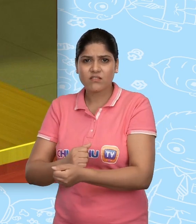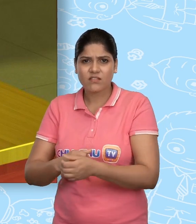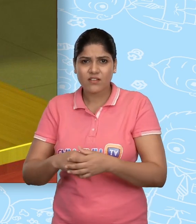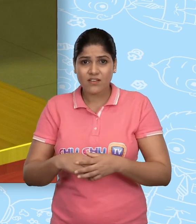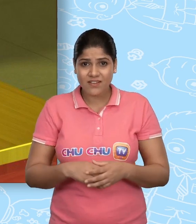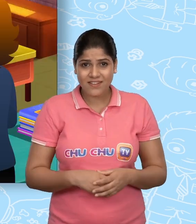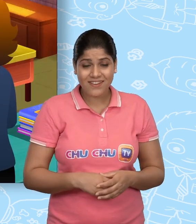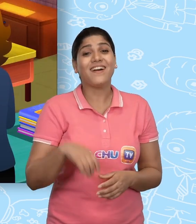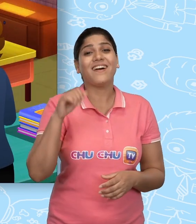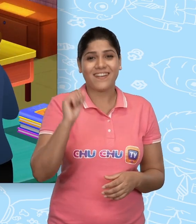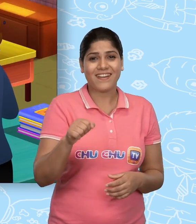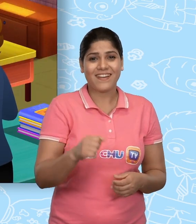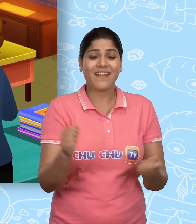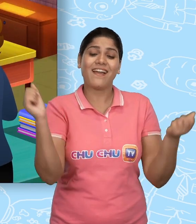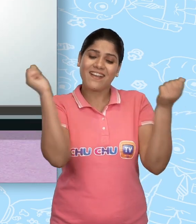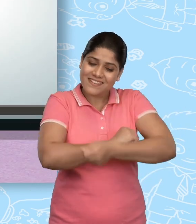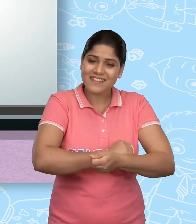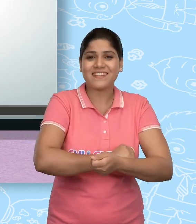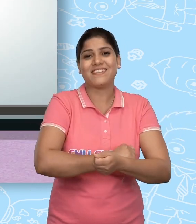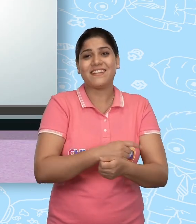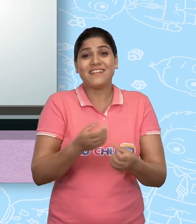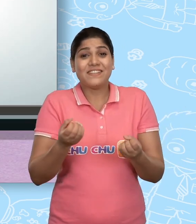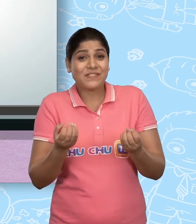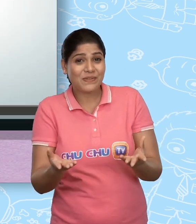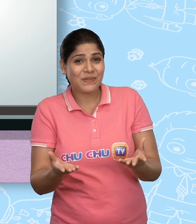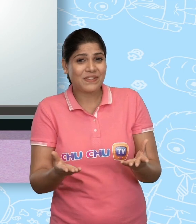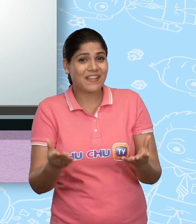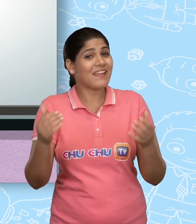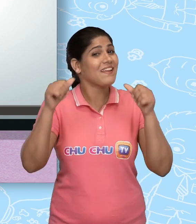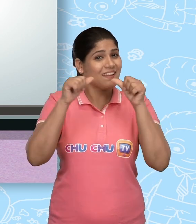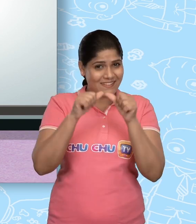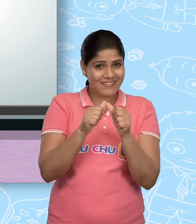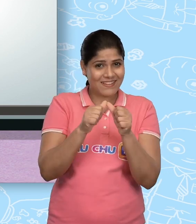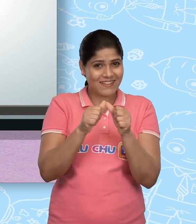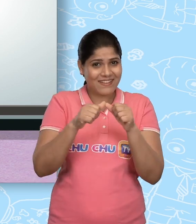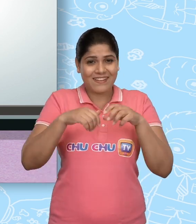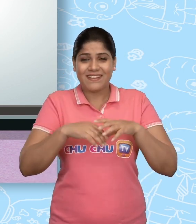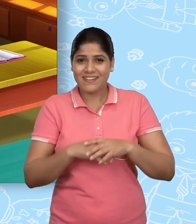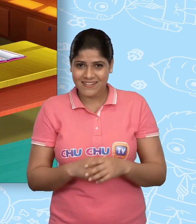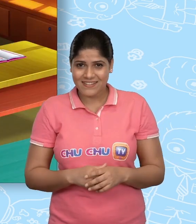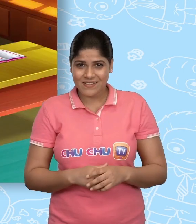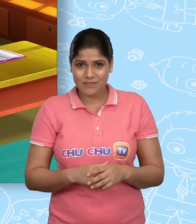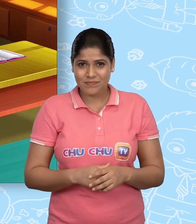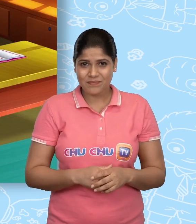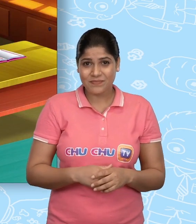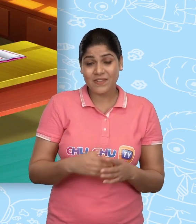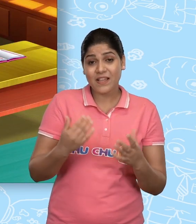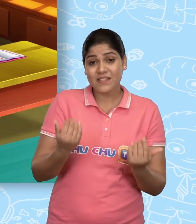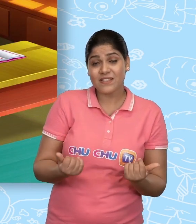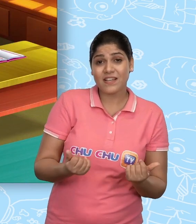एक्सीडेंट। हाँ, एक्सीडेंट शुरू होता है ए से।